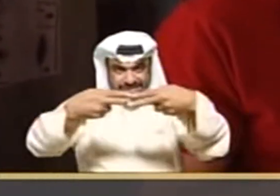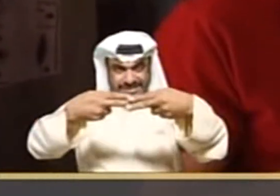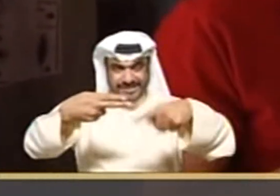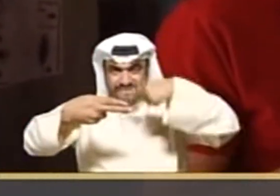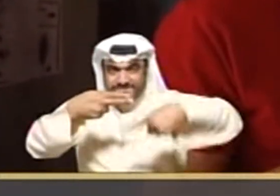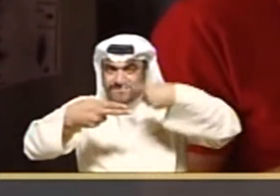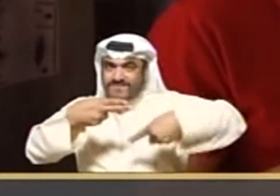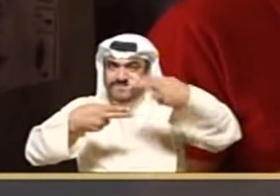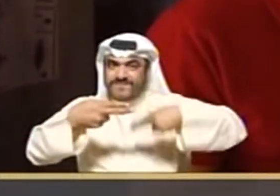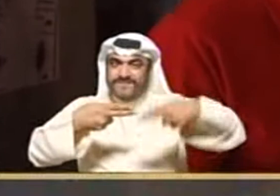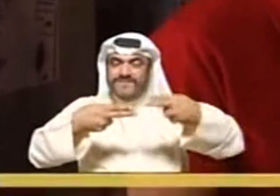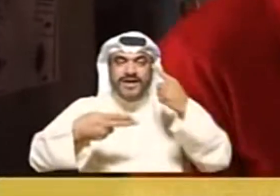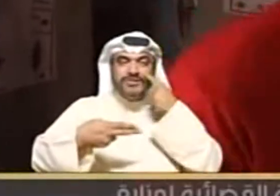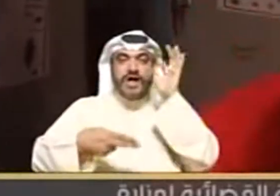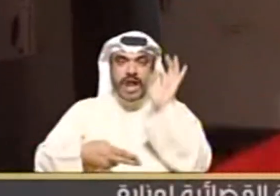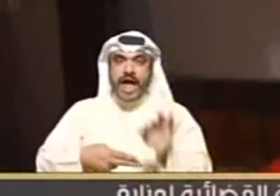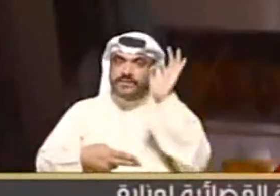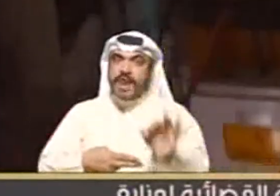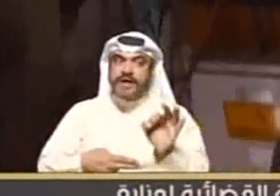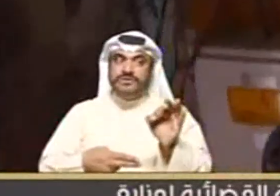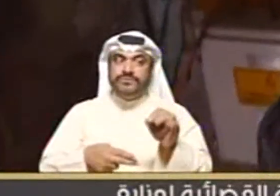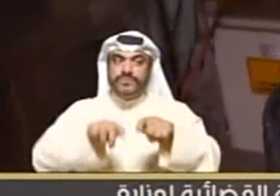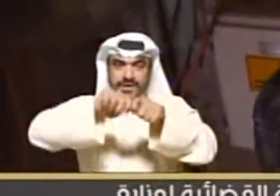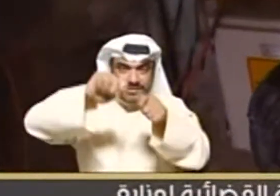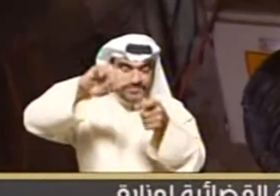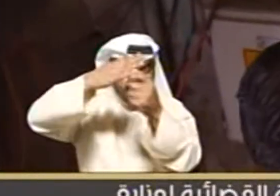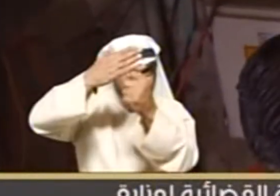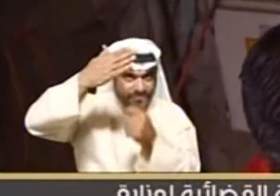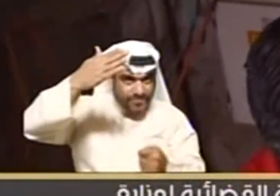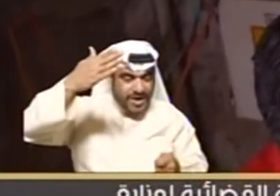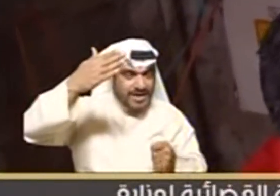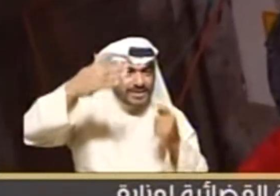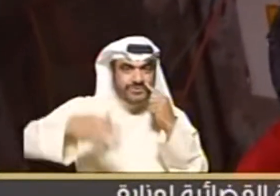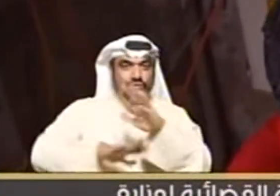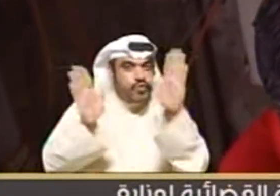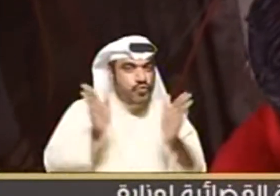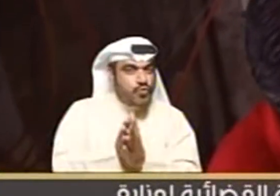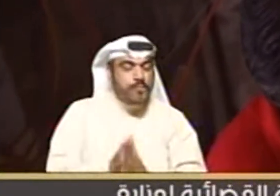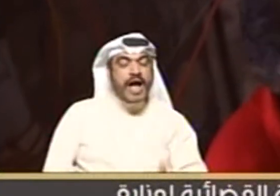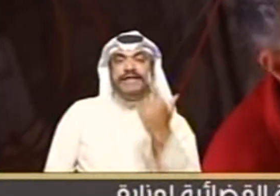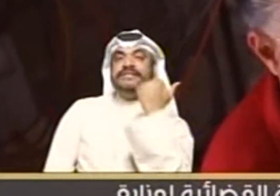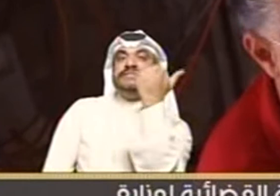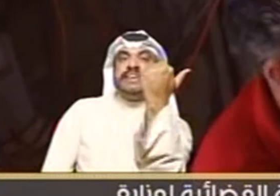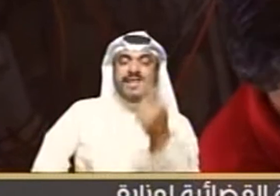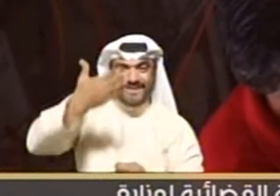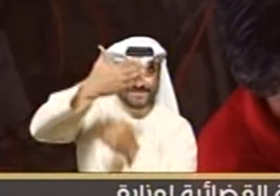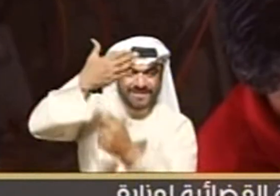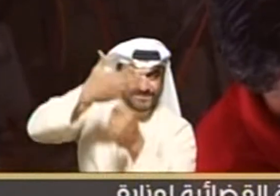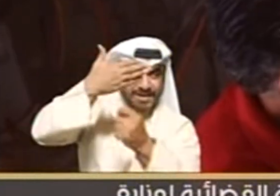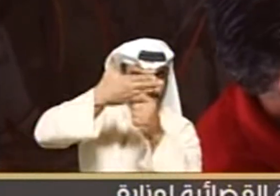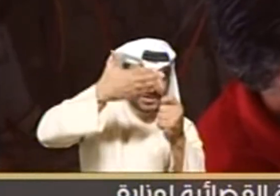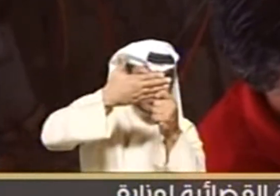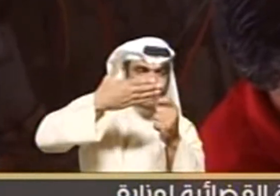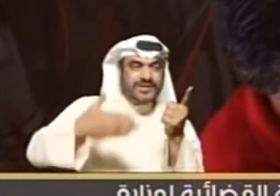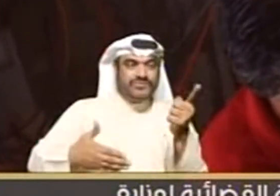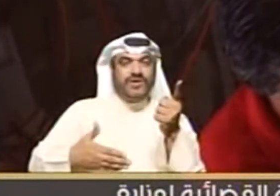هذول الوايرات نفسهم. طبعا لازم يكون في واير ان واوت، طبعا هم ستة عدد ست خانات اللي هو الفيزات،